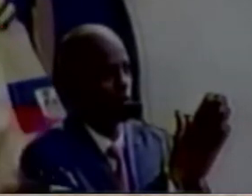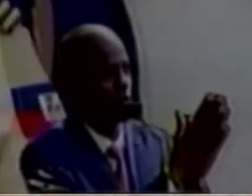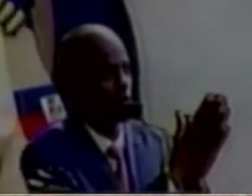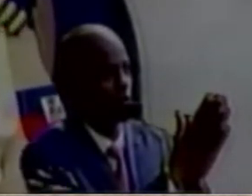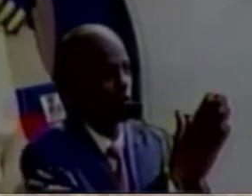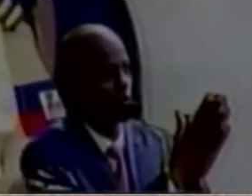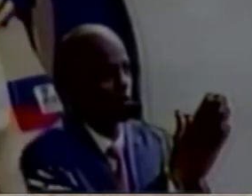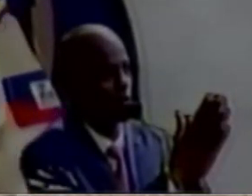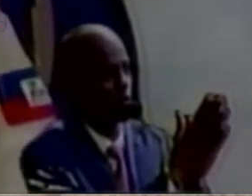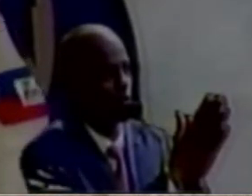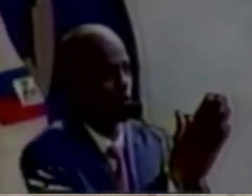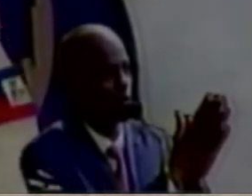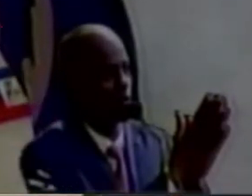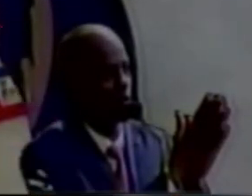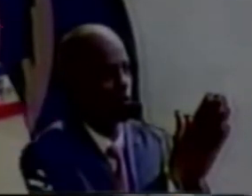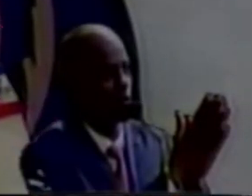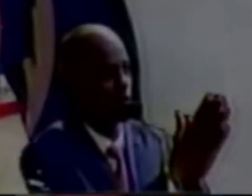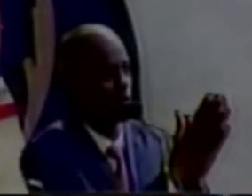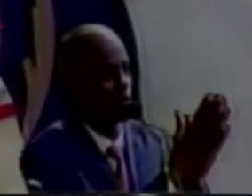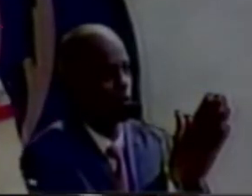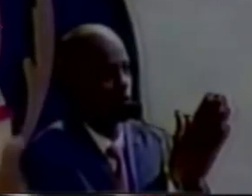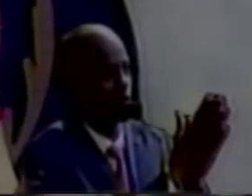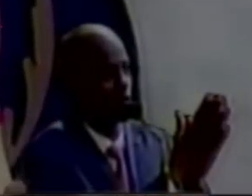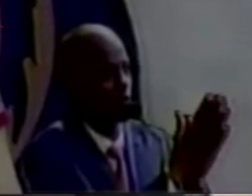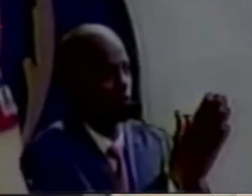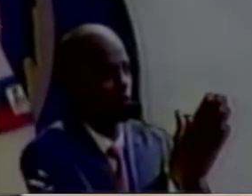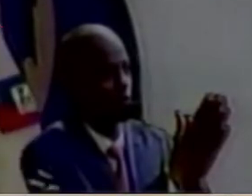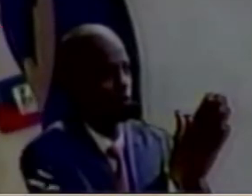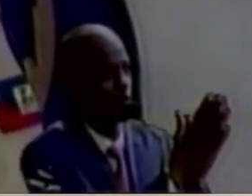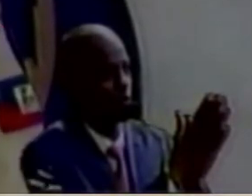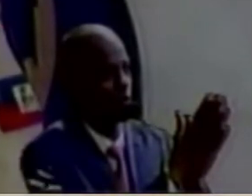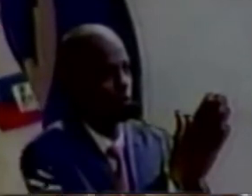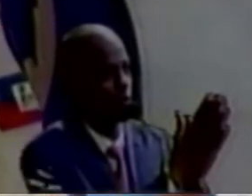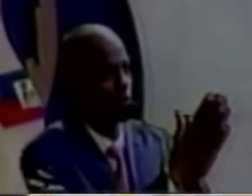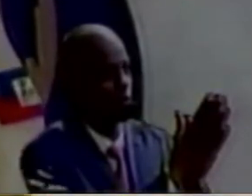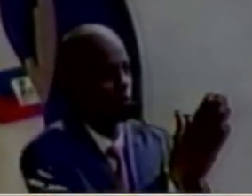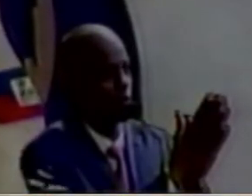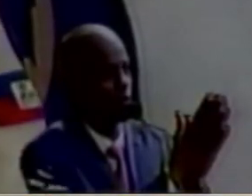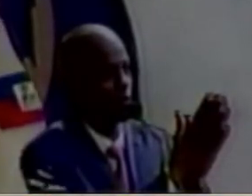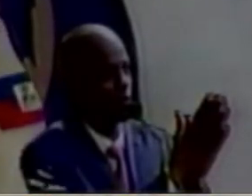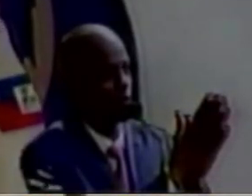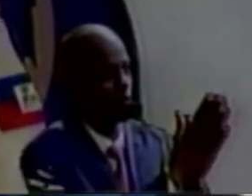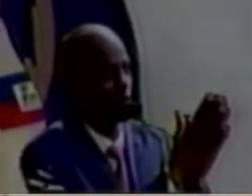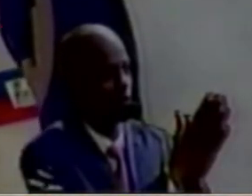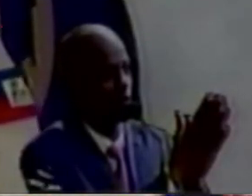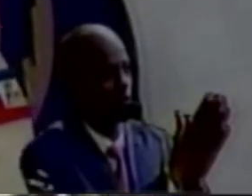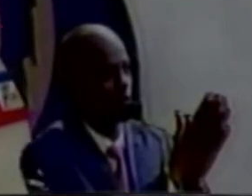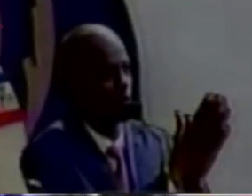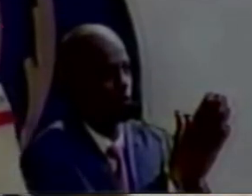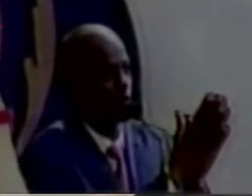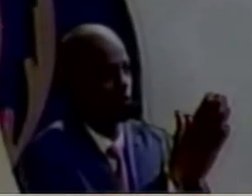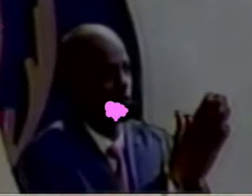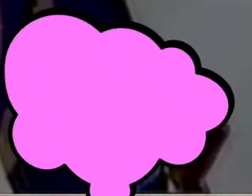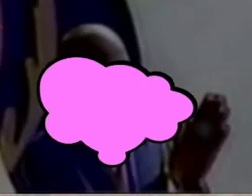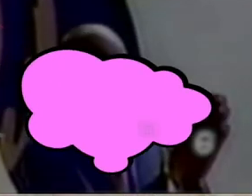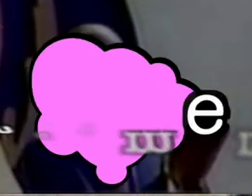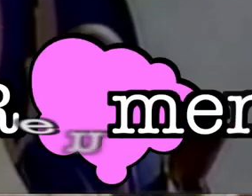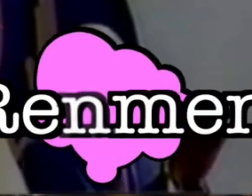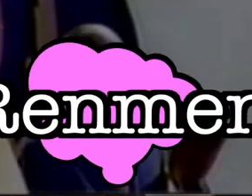C'est l'Église avec la population qui est arrivé à construire tout ça qui est dans la zone. Tant que l'école,